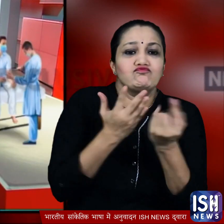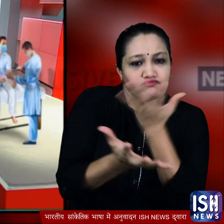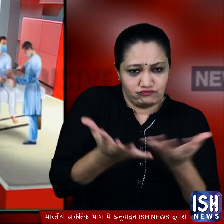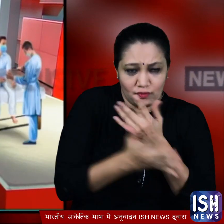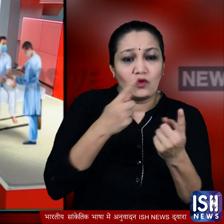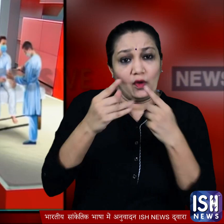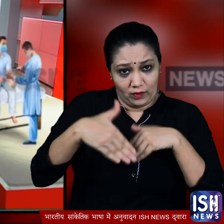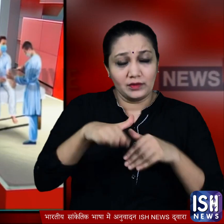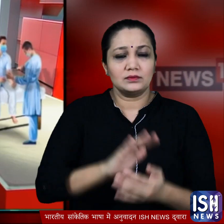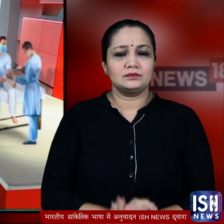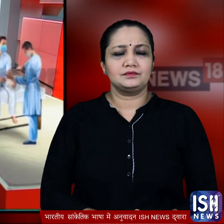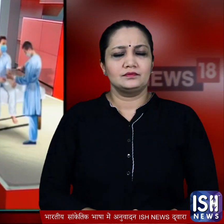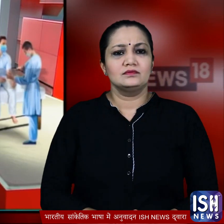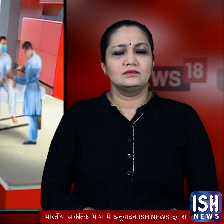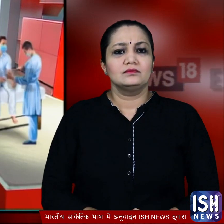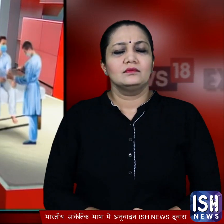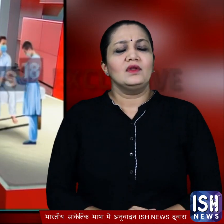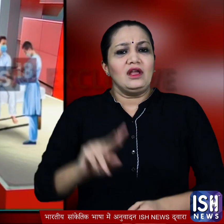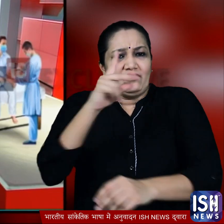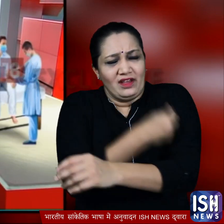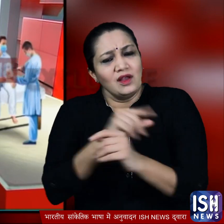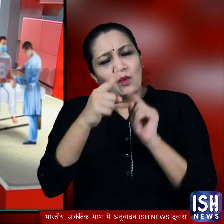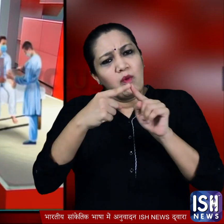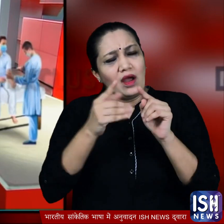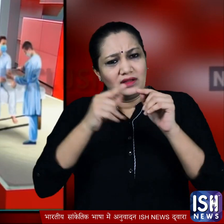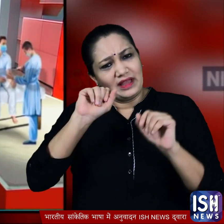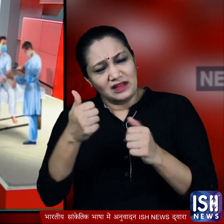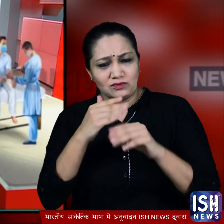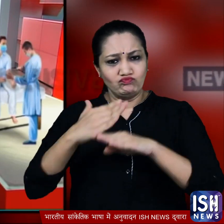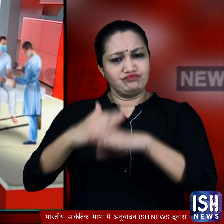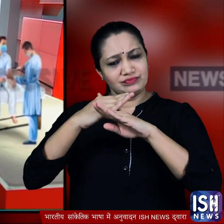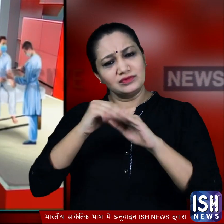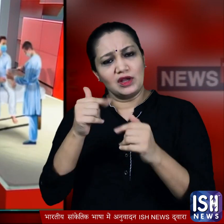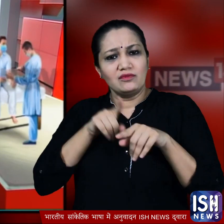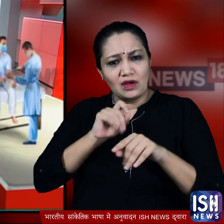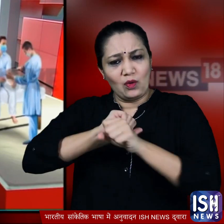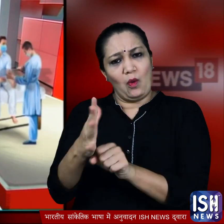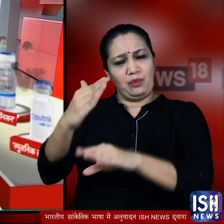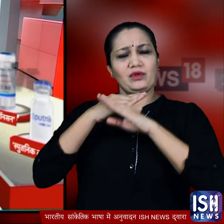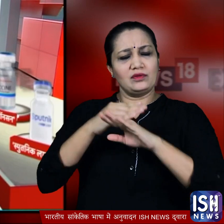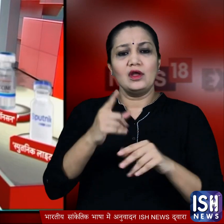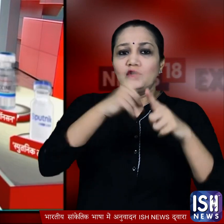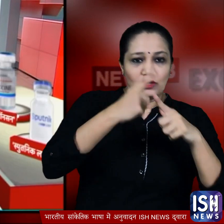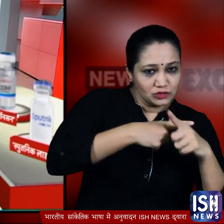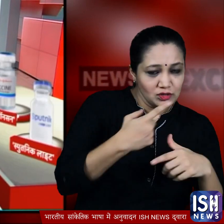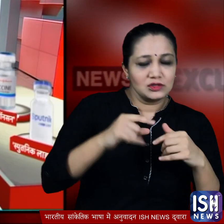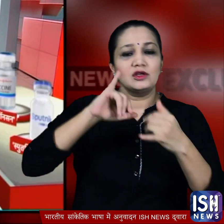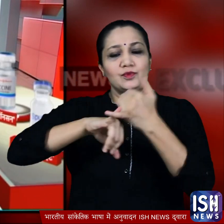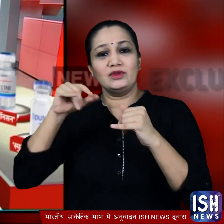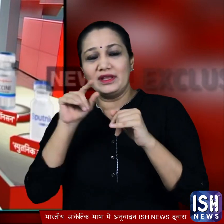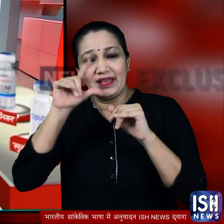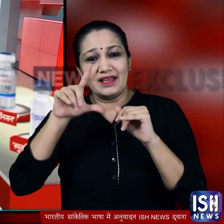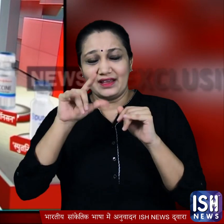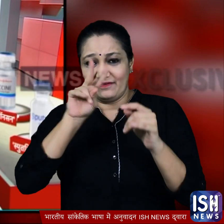रही है और यह पता लगाया जा रहा है कि क्या इस वैक्सीन की एक ही डोज वायरस से लड़ने में प्रभावी है, क्योंकि जॉनसन एंड जॉनसन, स्पुतनिक लाइट